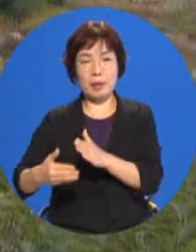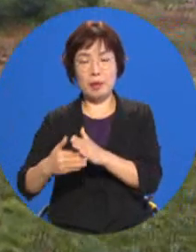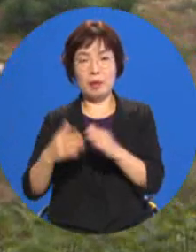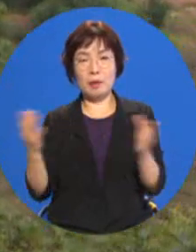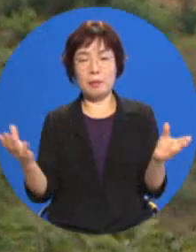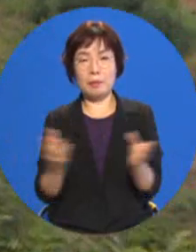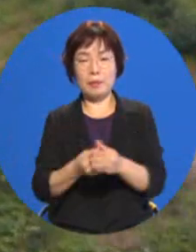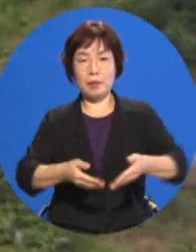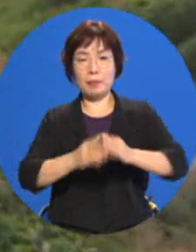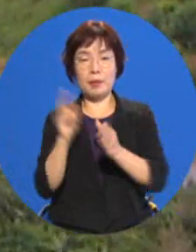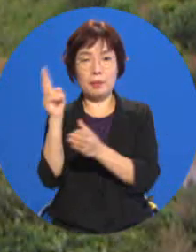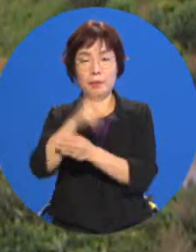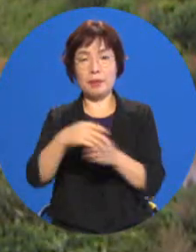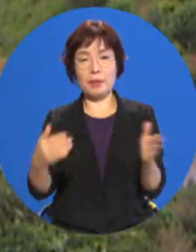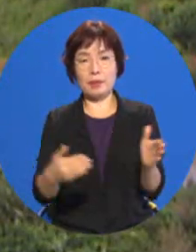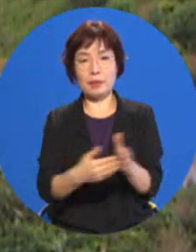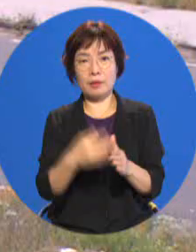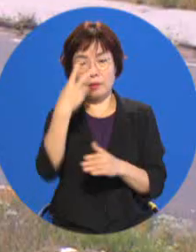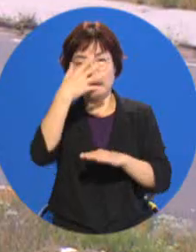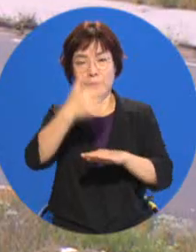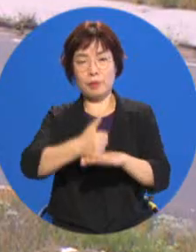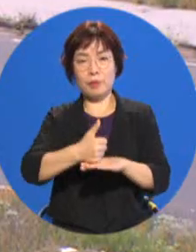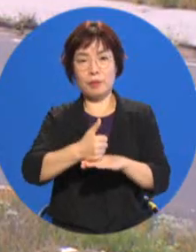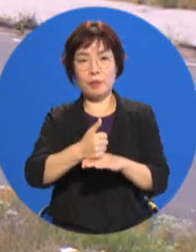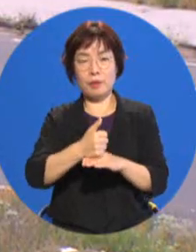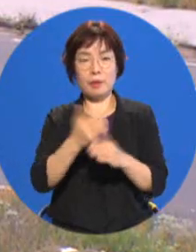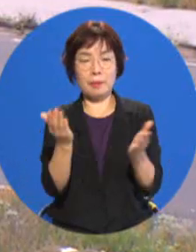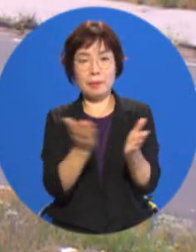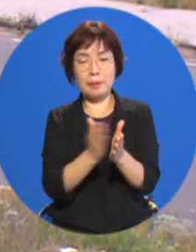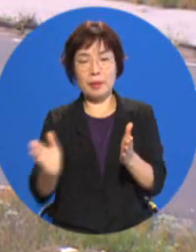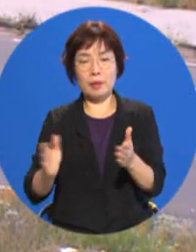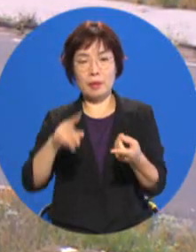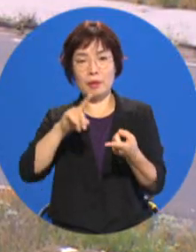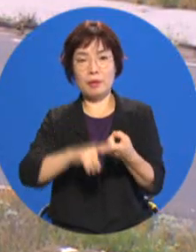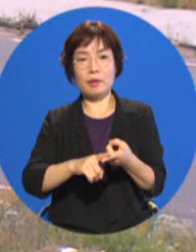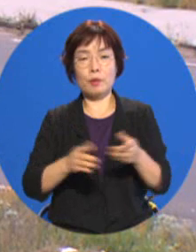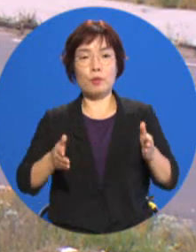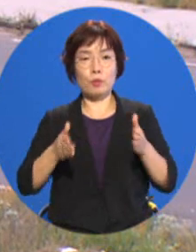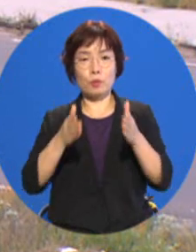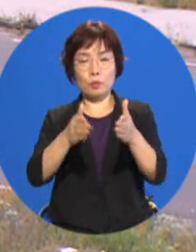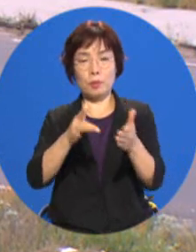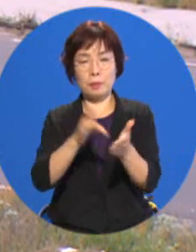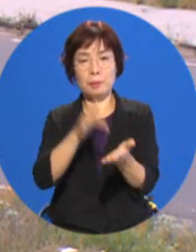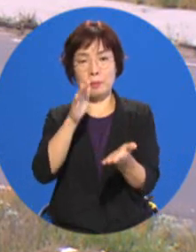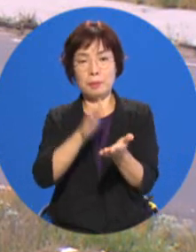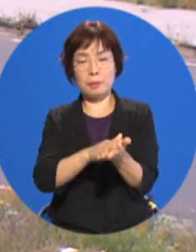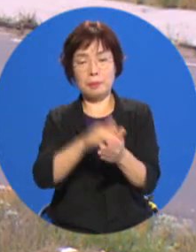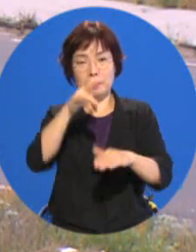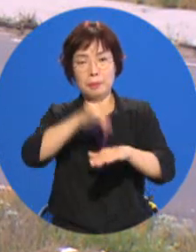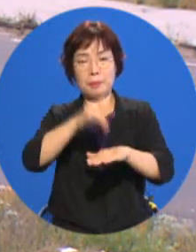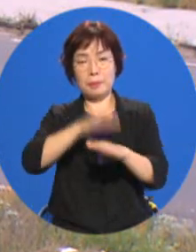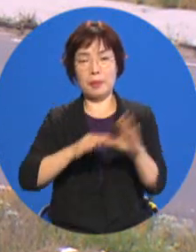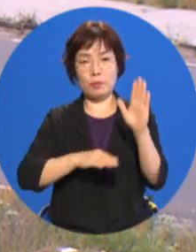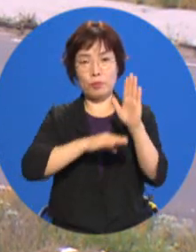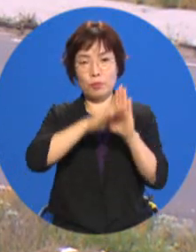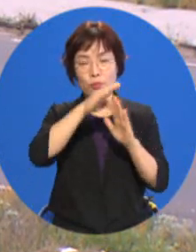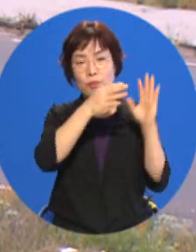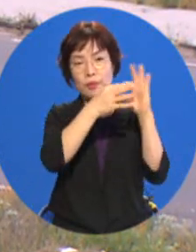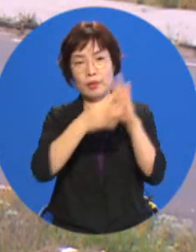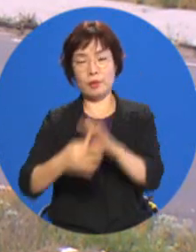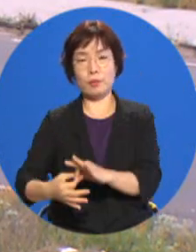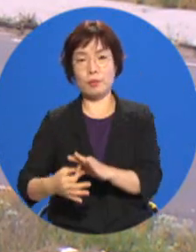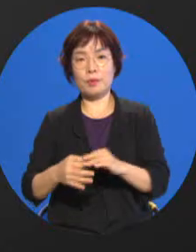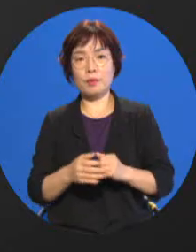난 겁니다. 감사원은 이 같은 부당한 절차 속에서 이 도로는 상습 침수 구간으로 전락했다고